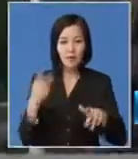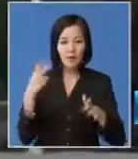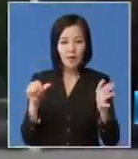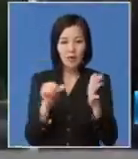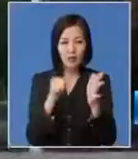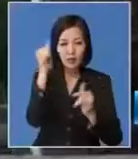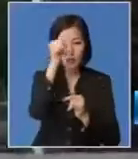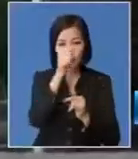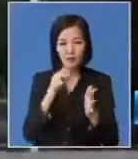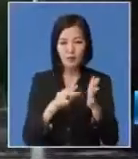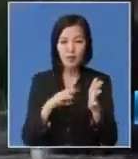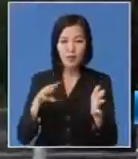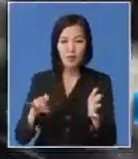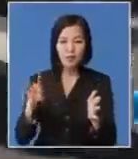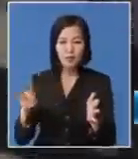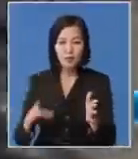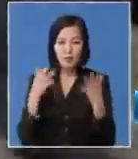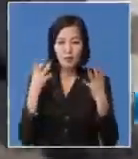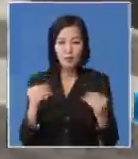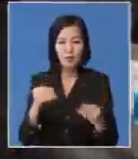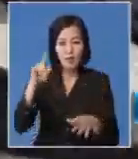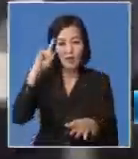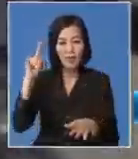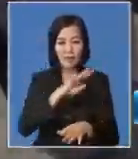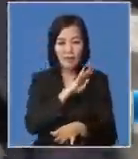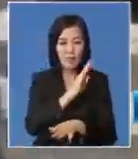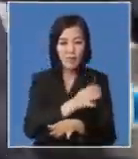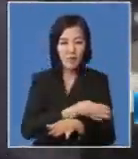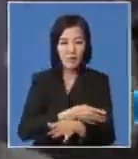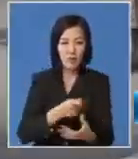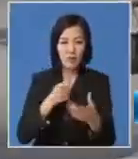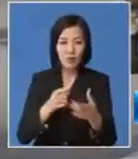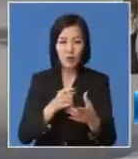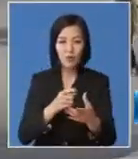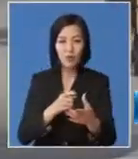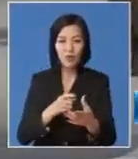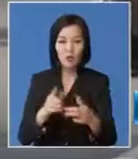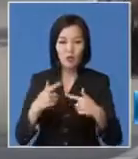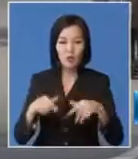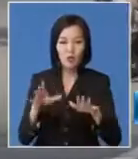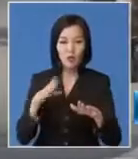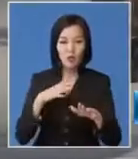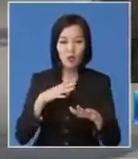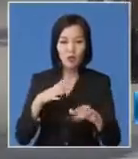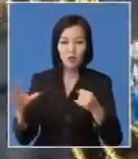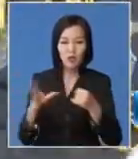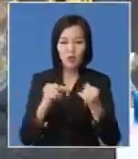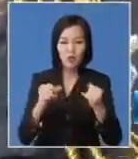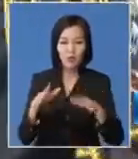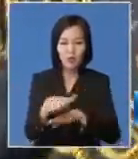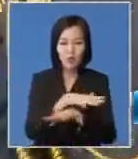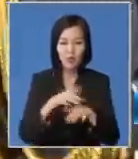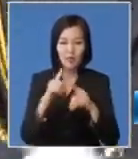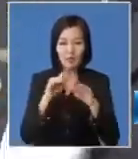Елбасы жарлығымен 7 мамырда Қазақстан қарулы күштері өз қызметін бастады. Содан бері төл әскеріміз жердің қауіпсіздігі, елдің